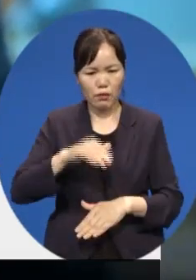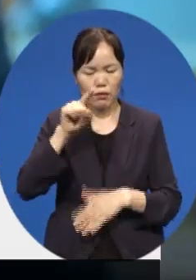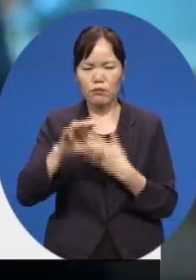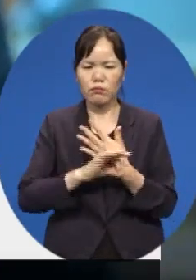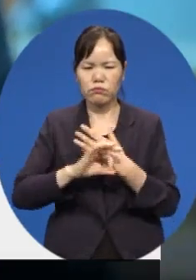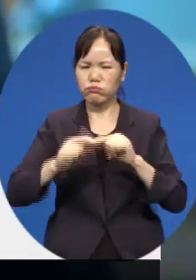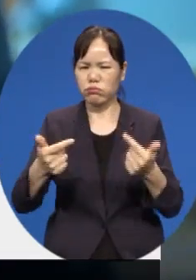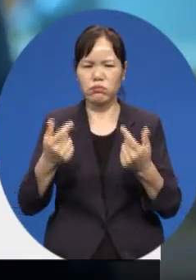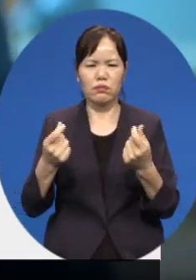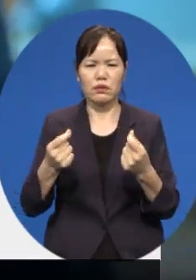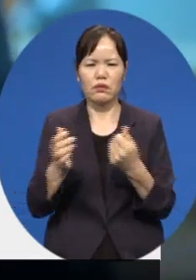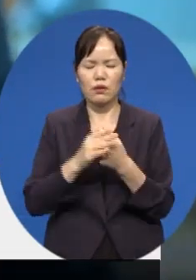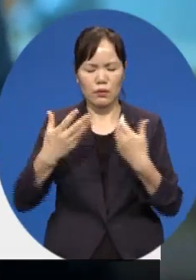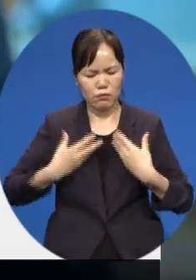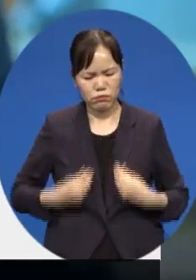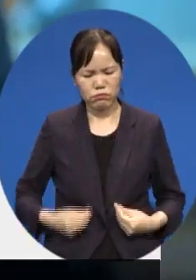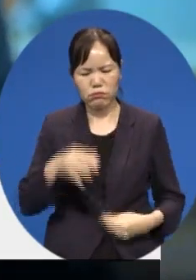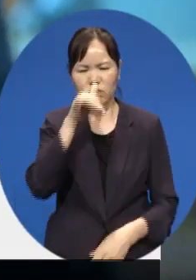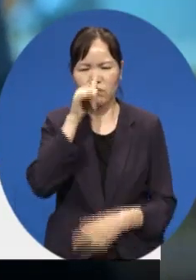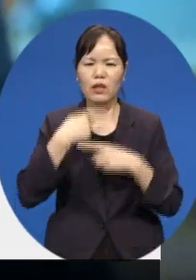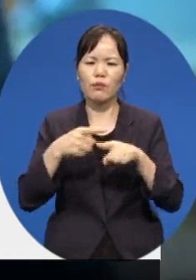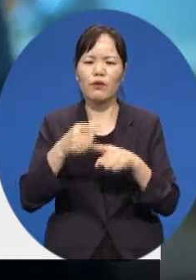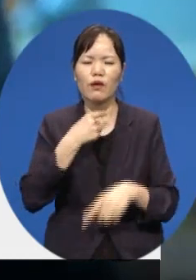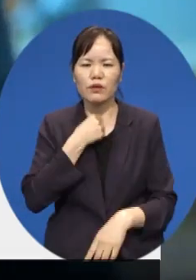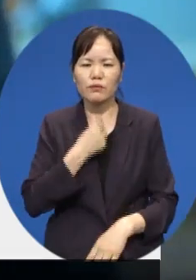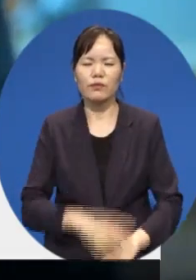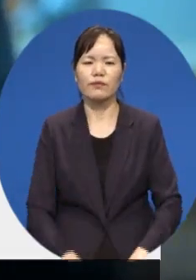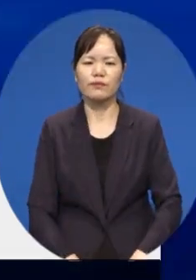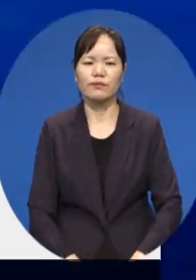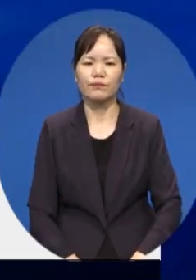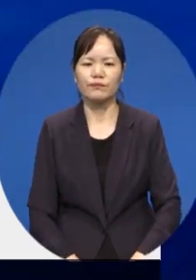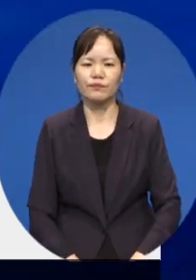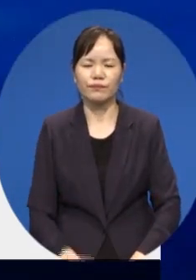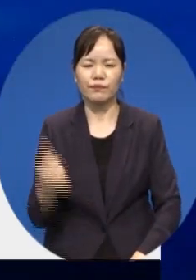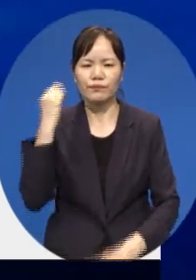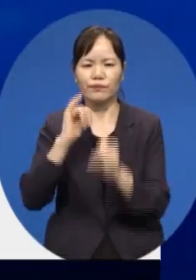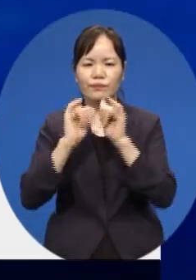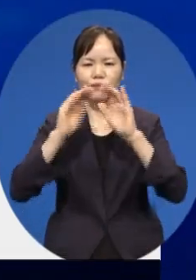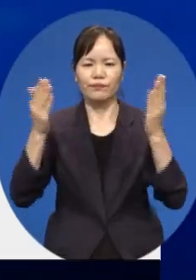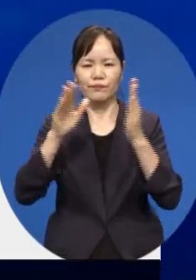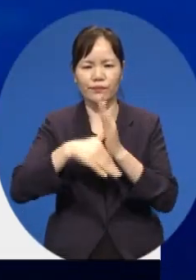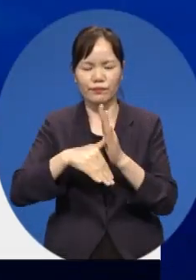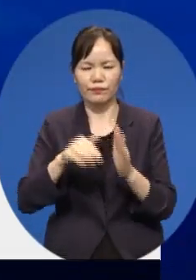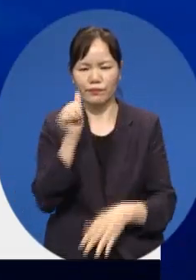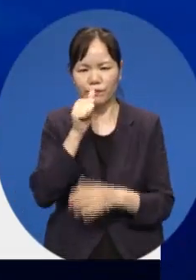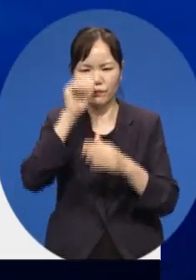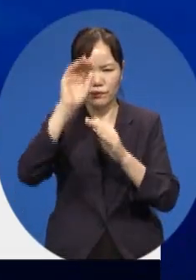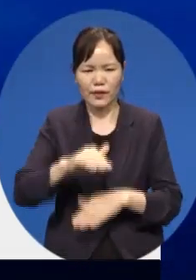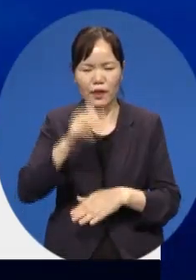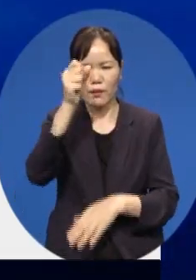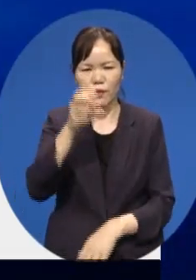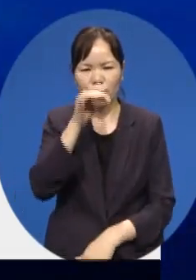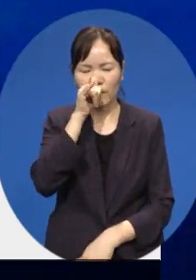것 같아서 조금은 좀 실망스럽다 이렇게 평하고 싶습니다. 그렇군요. 네. 자, 어제 기자회견을 열면서 본인이 소개한 구절들이 몇 개